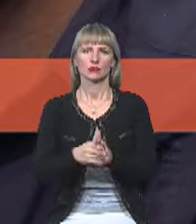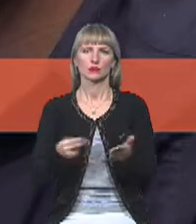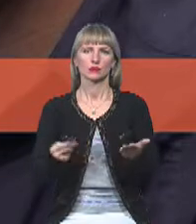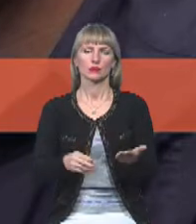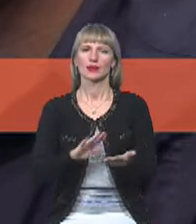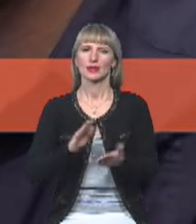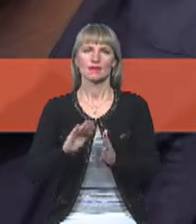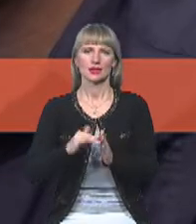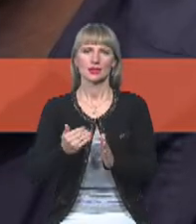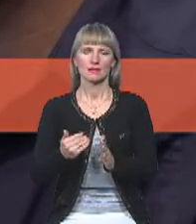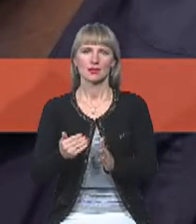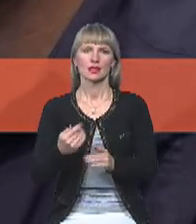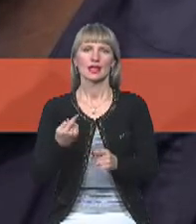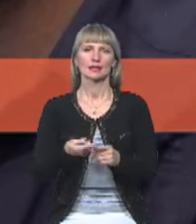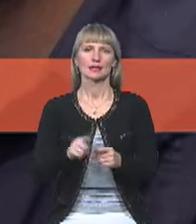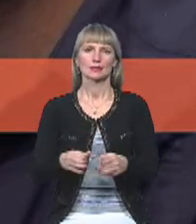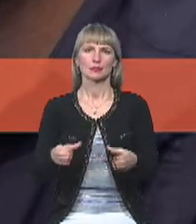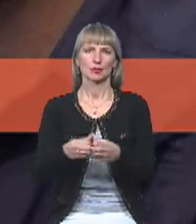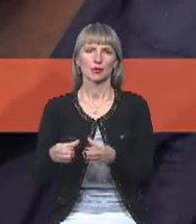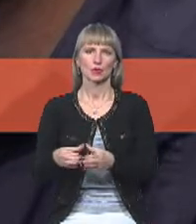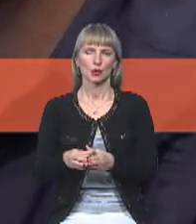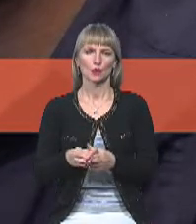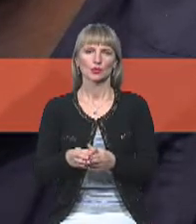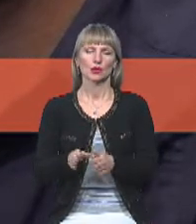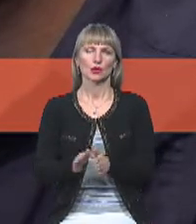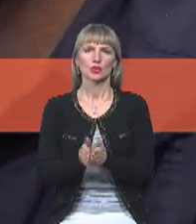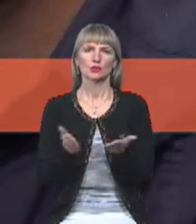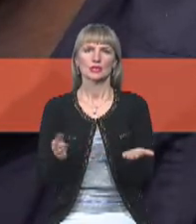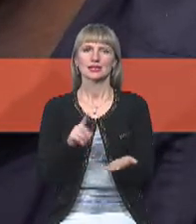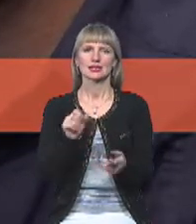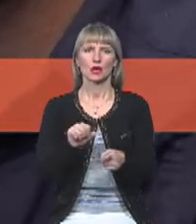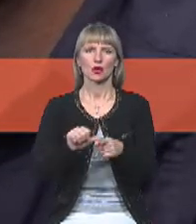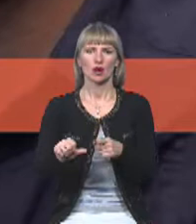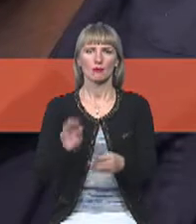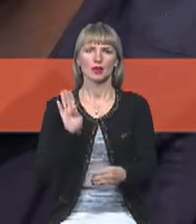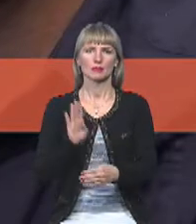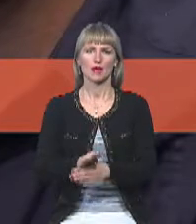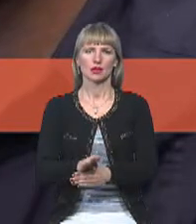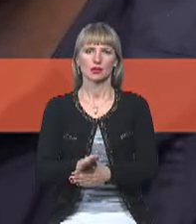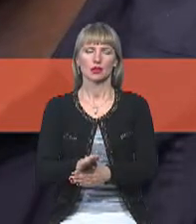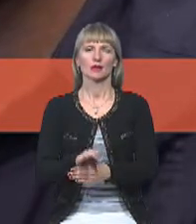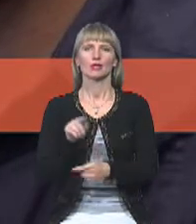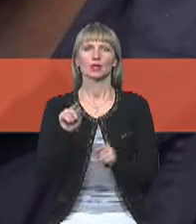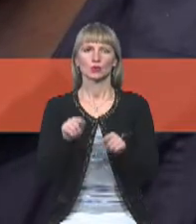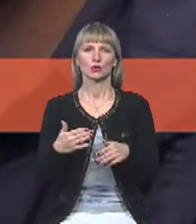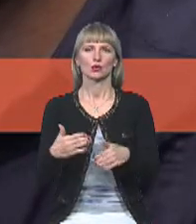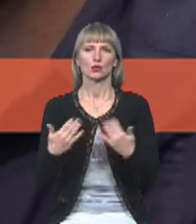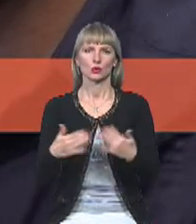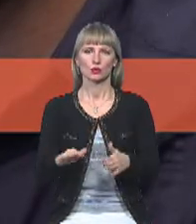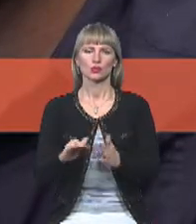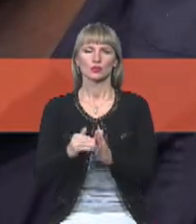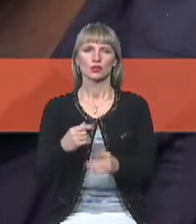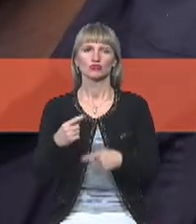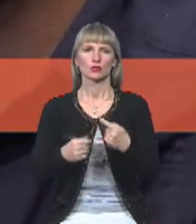призивають. Тому що ці підрозділи розгортаються за окремим розпорядженням. І тоді вже призиваються через